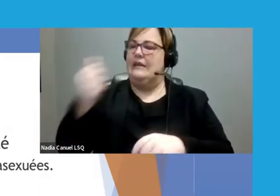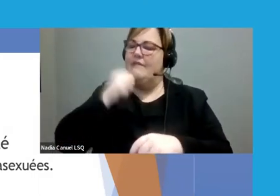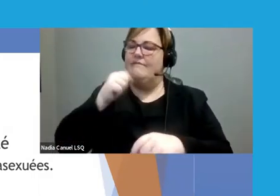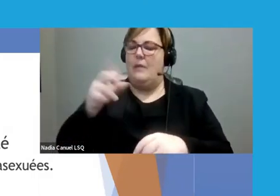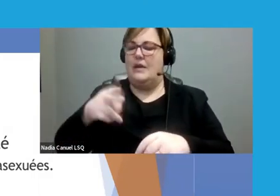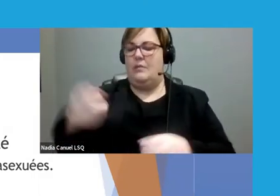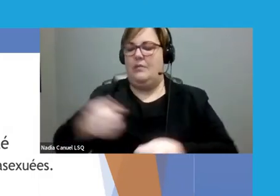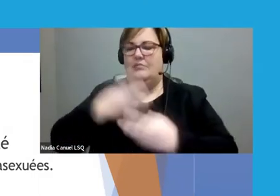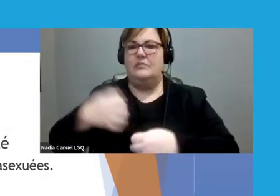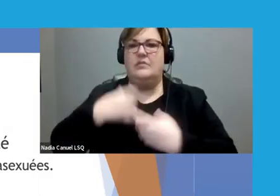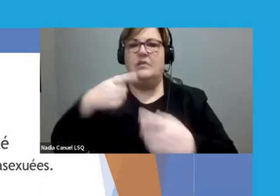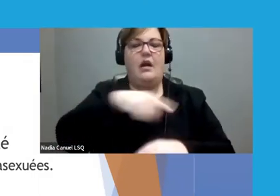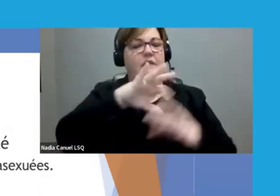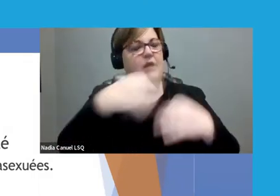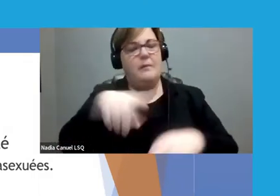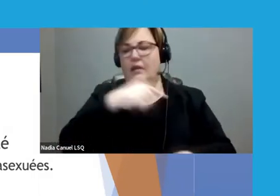proches,